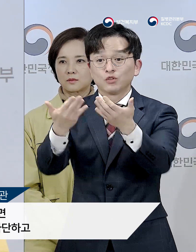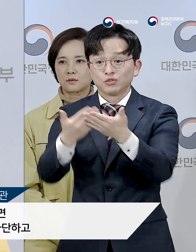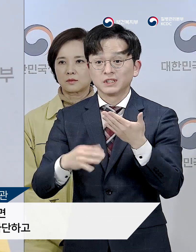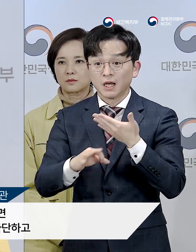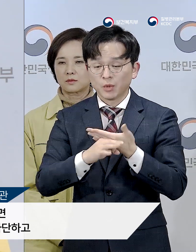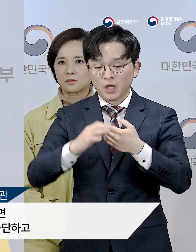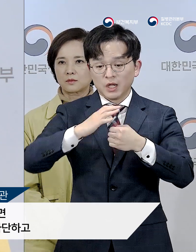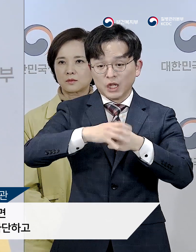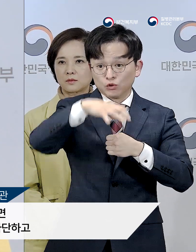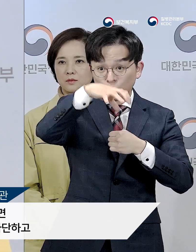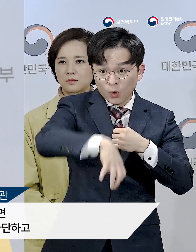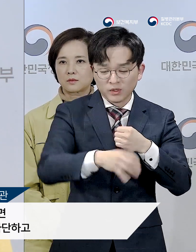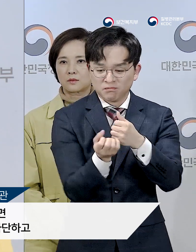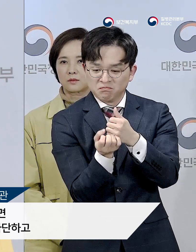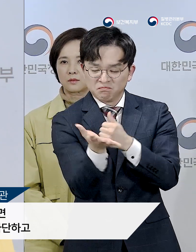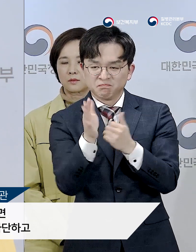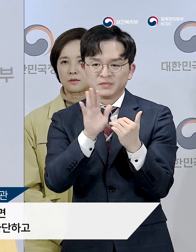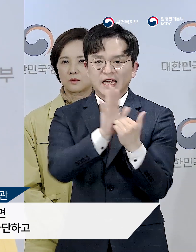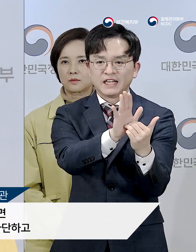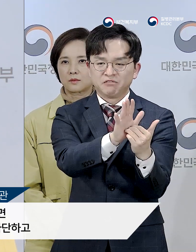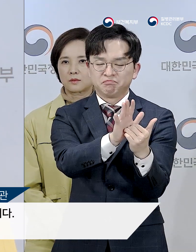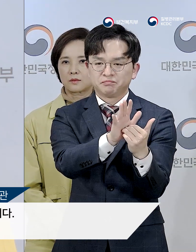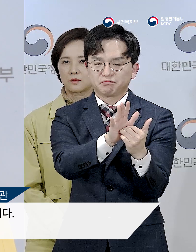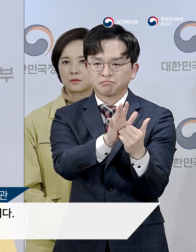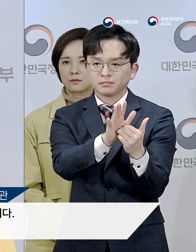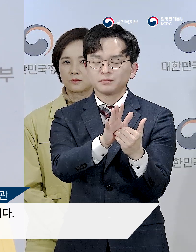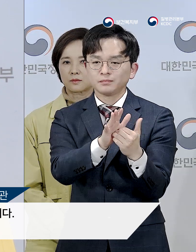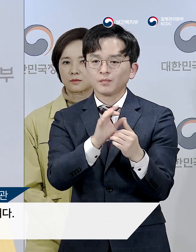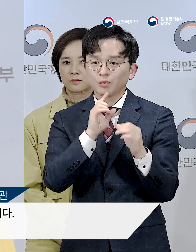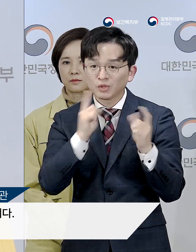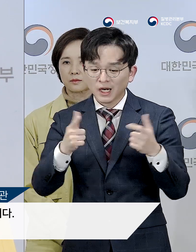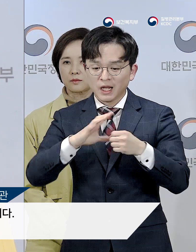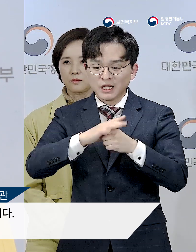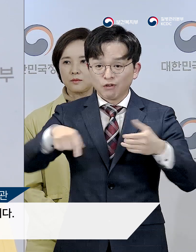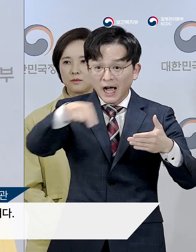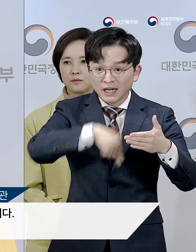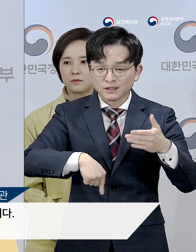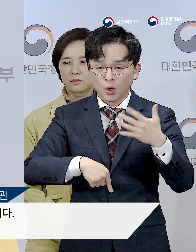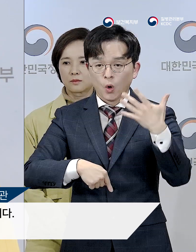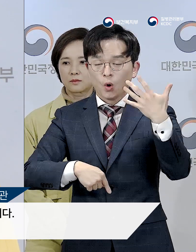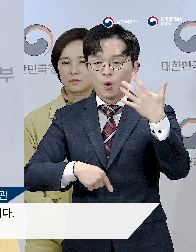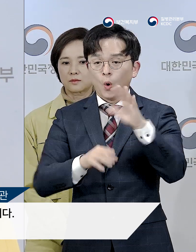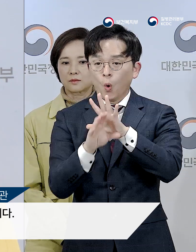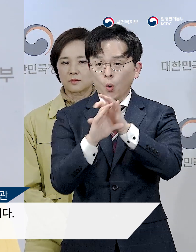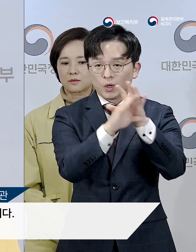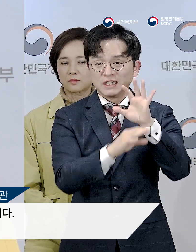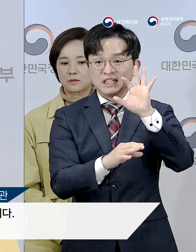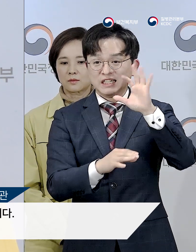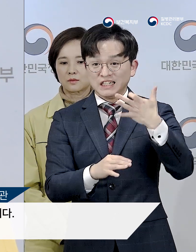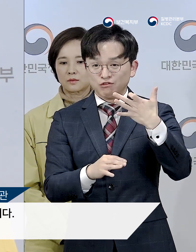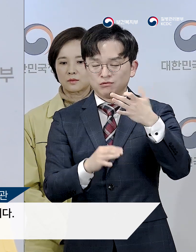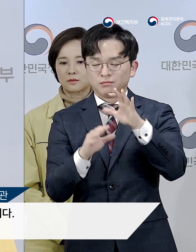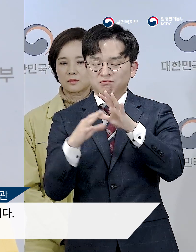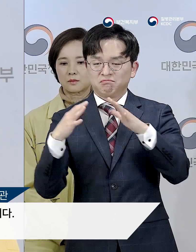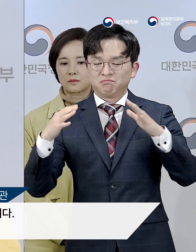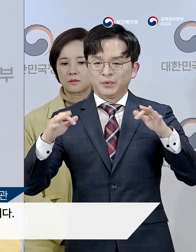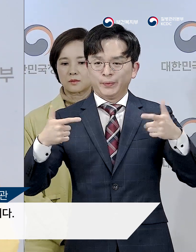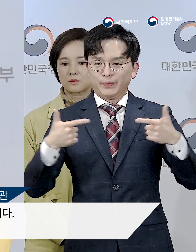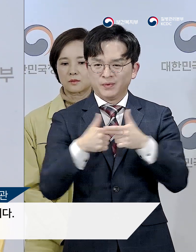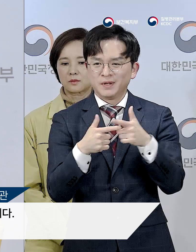지역의 코로나19 감염 전파를 차단하고 지역 내에서 코로나19를 소멸시킬 수 있을 것입니다.